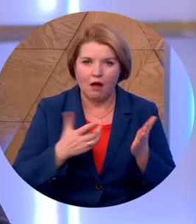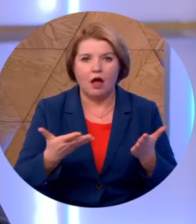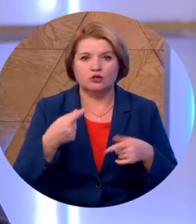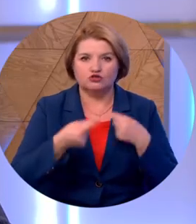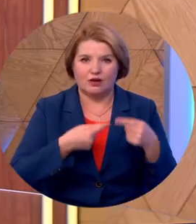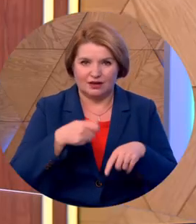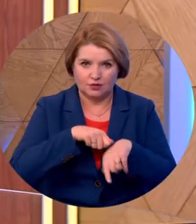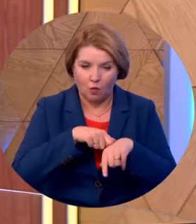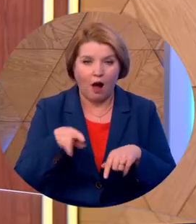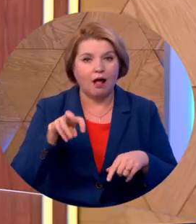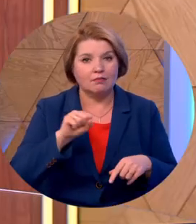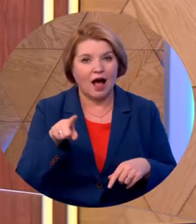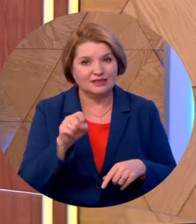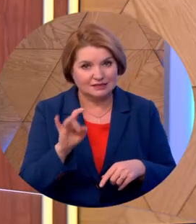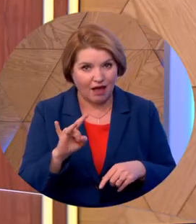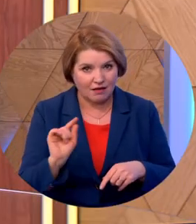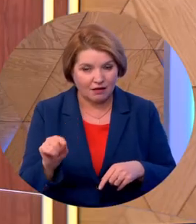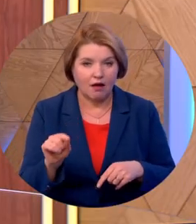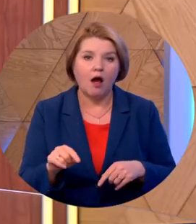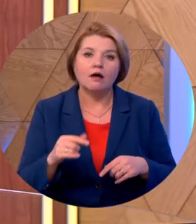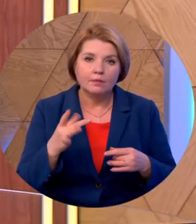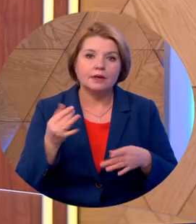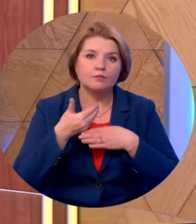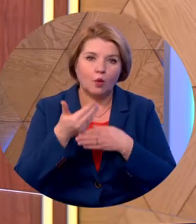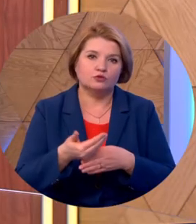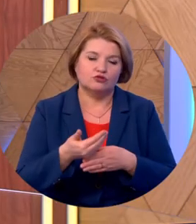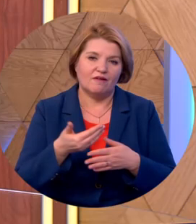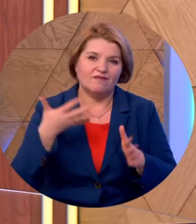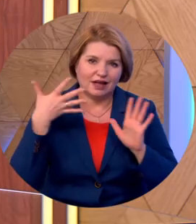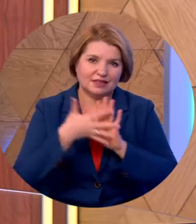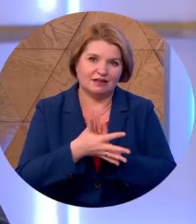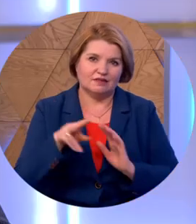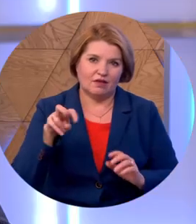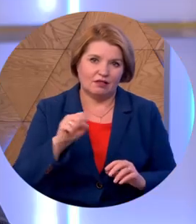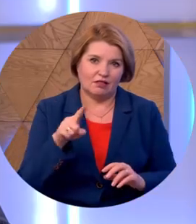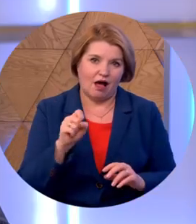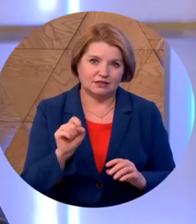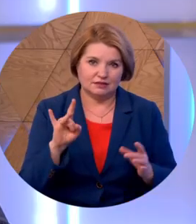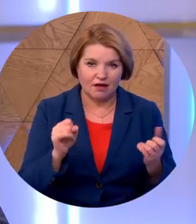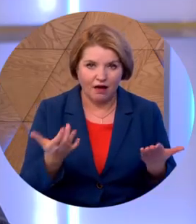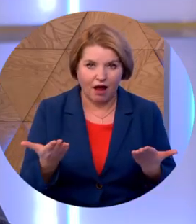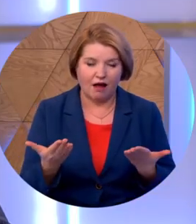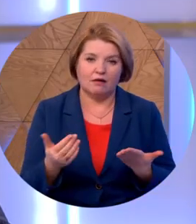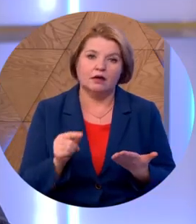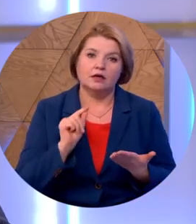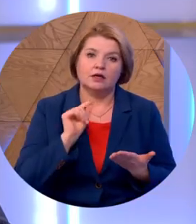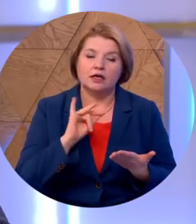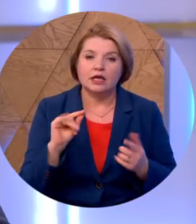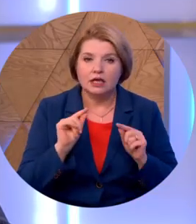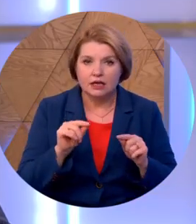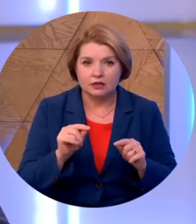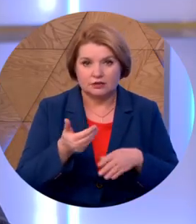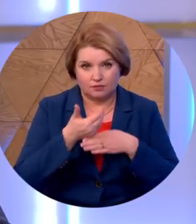кожи а лазерная биоревитализация путём лазерного воздействия то есть наносится специальная гиалурона кислота ниско молекулярная и путём